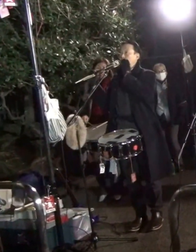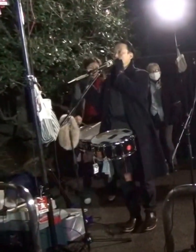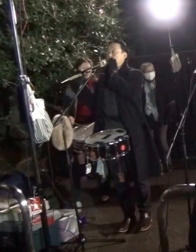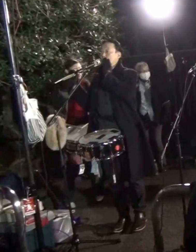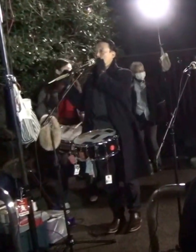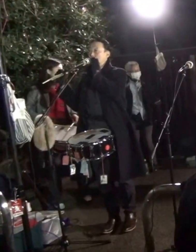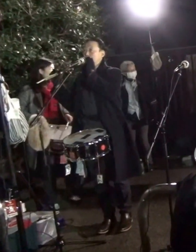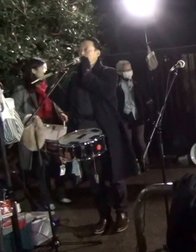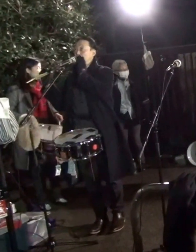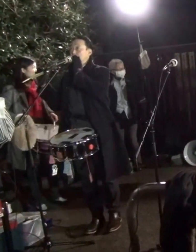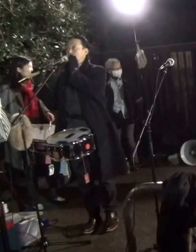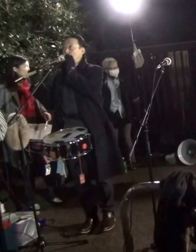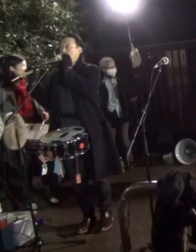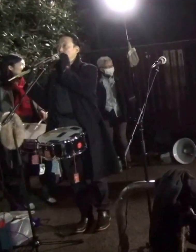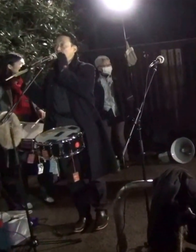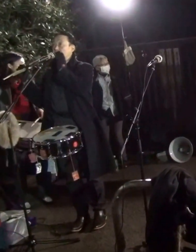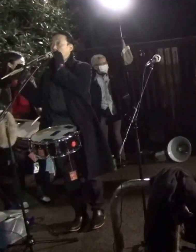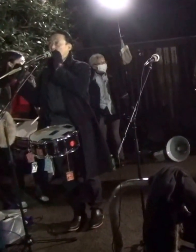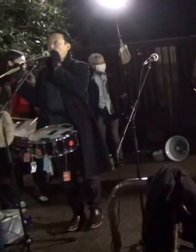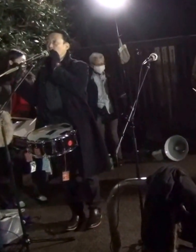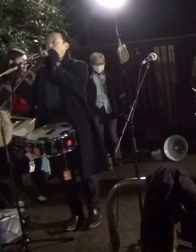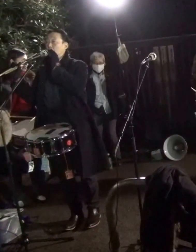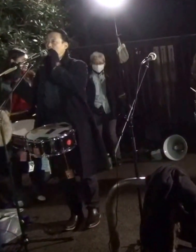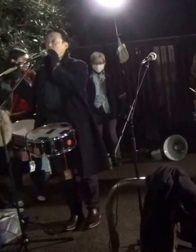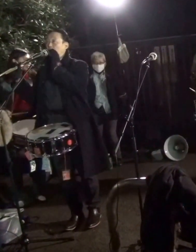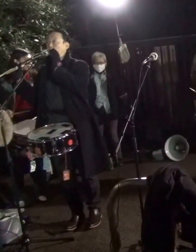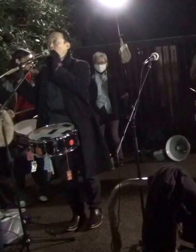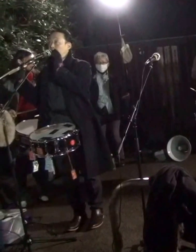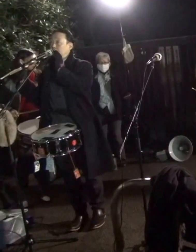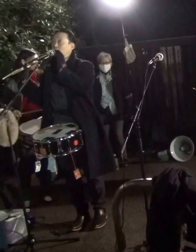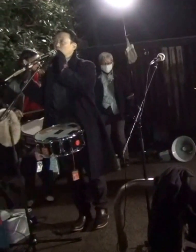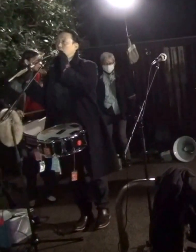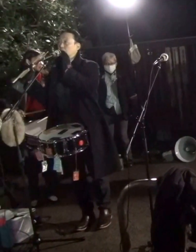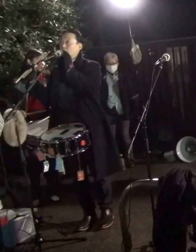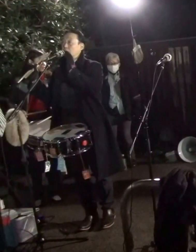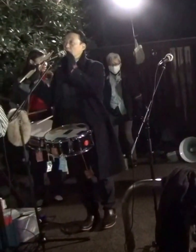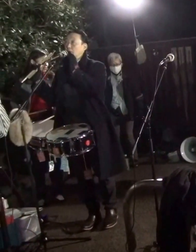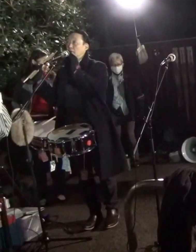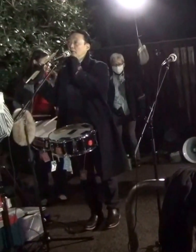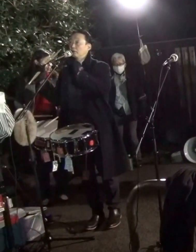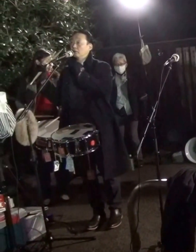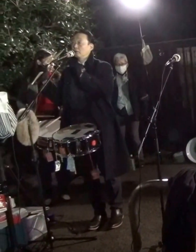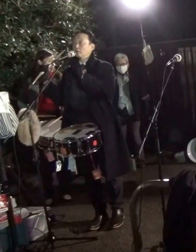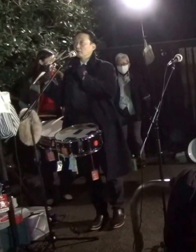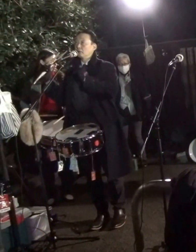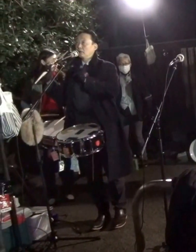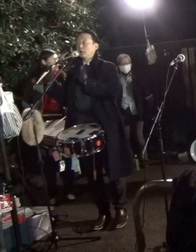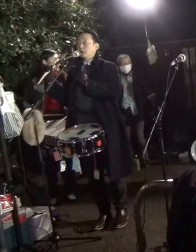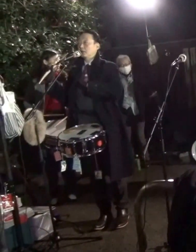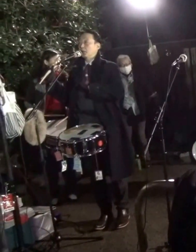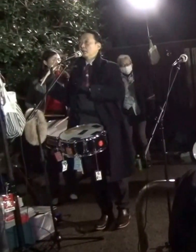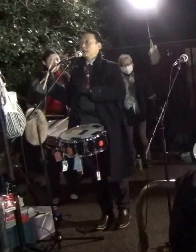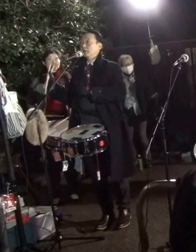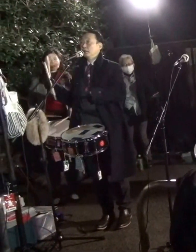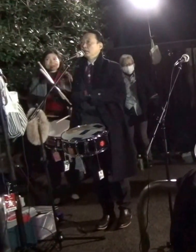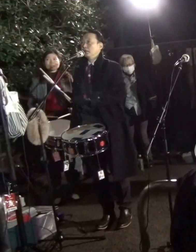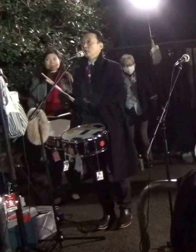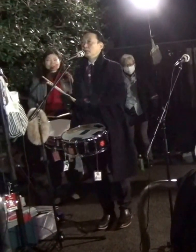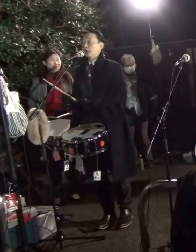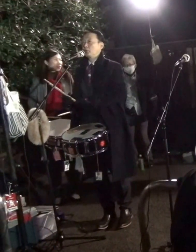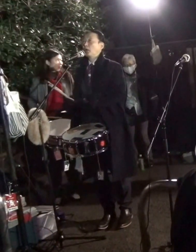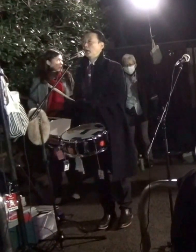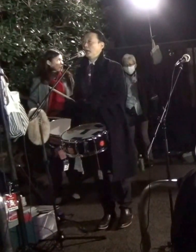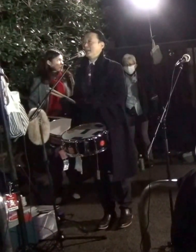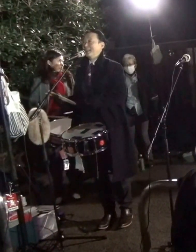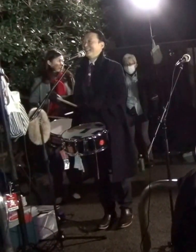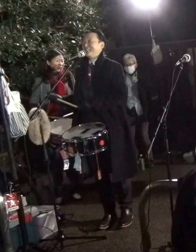ねちょっとなんか唇の状態があんま良くないということで。 どうしちゃった。 ラッパが吹けないと。 あら、フラガイはなら吹ける。 いやいや、 ほらなら吹ける。